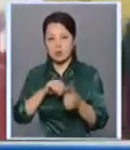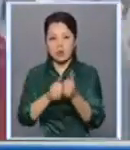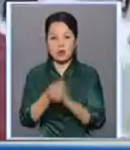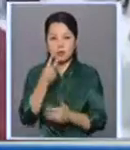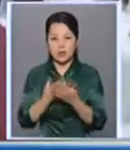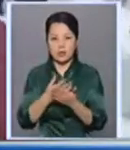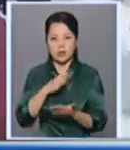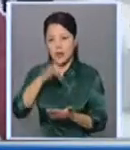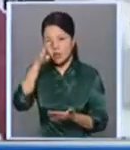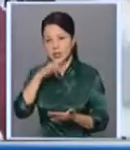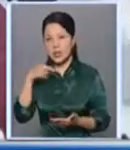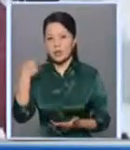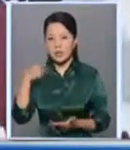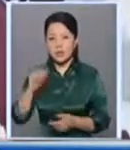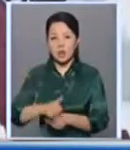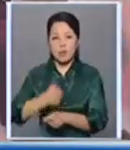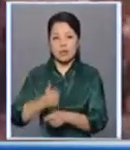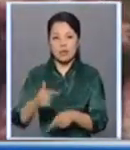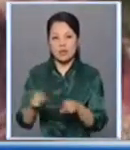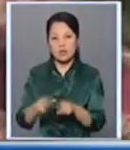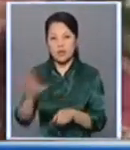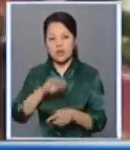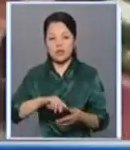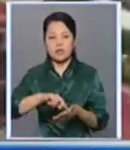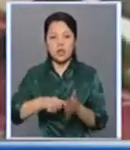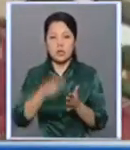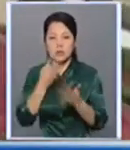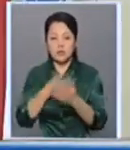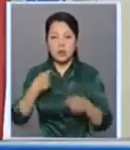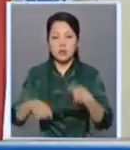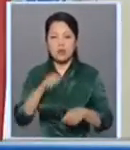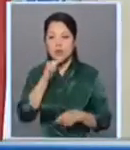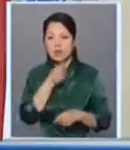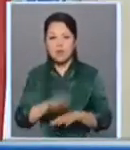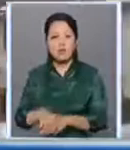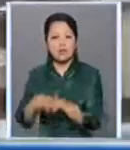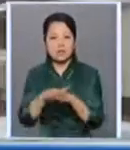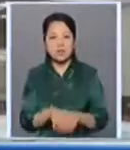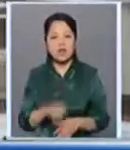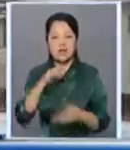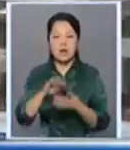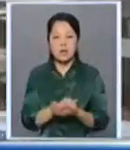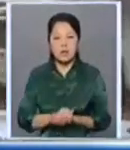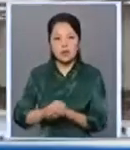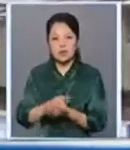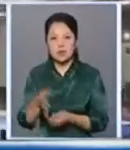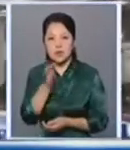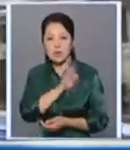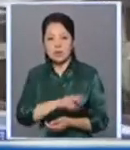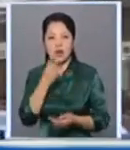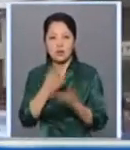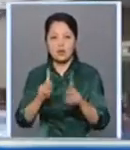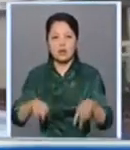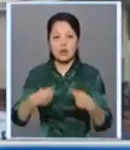алмасылды. Қазақстан президенті ұйымның басым міндеті сауда-экономикалық және инвестициялық ынтымақтастық әлеуетін тиімді пайдалану